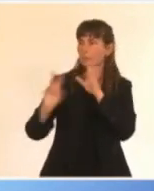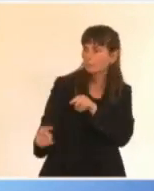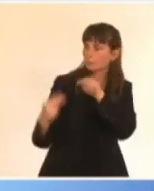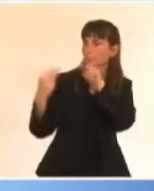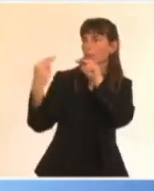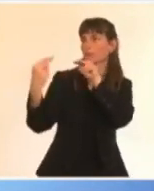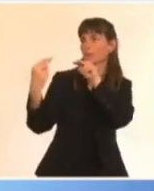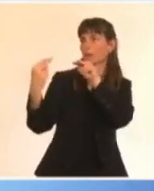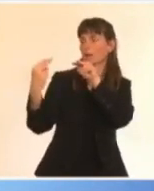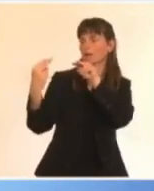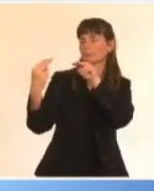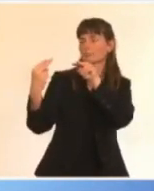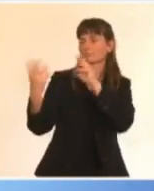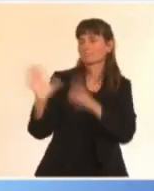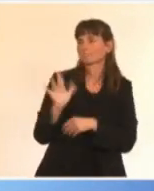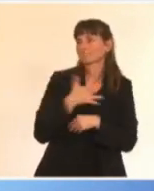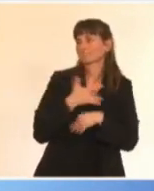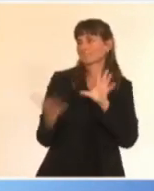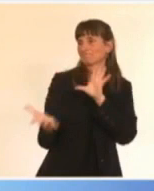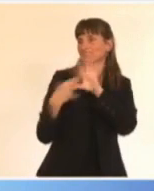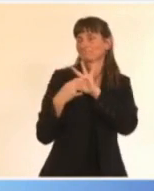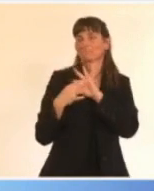valeur d'un regard d'une personne aimante.